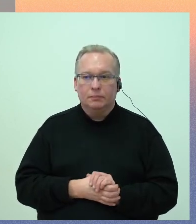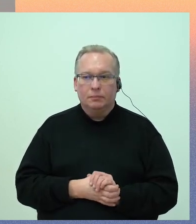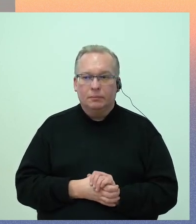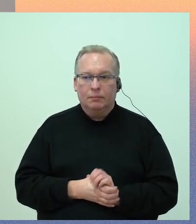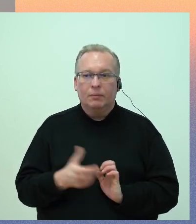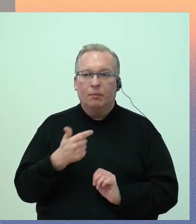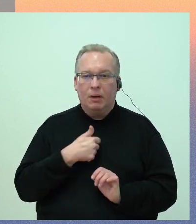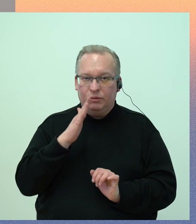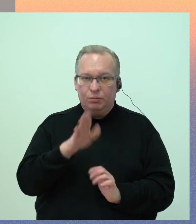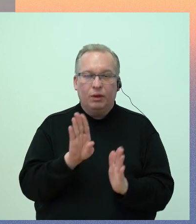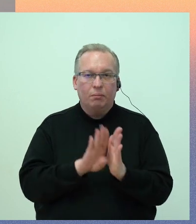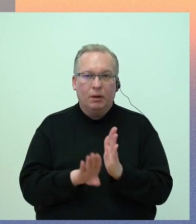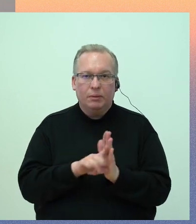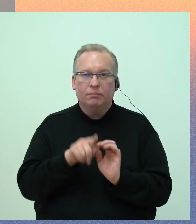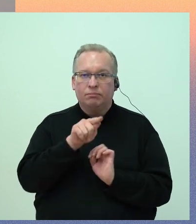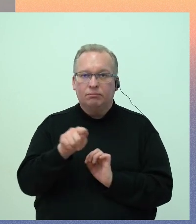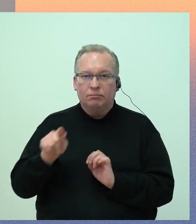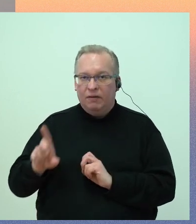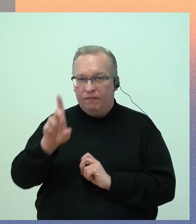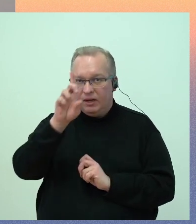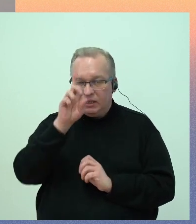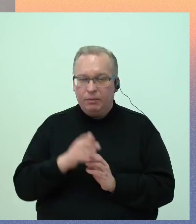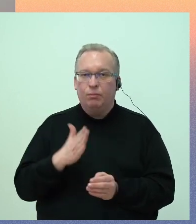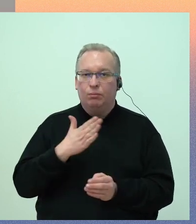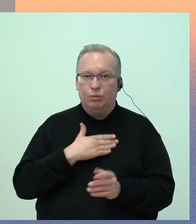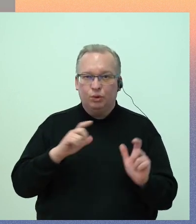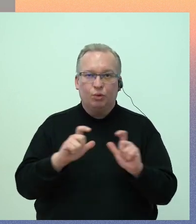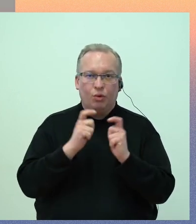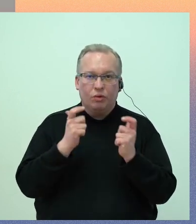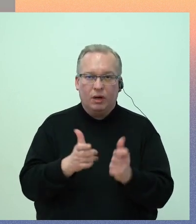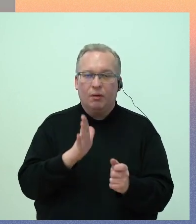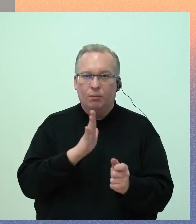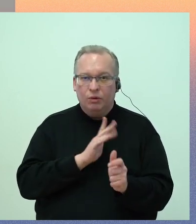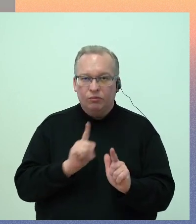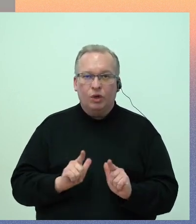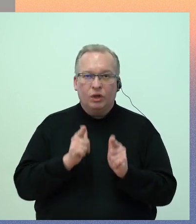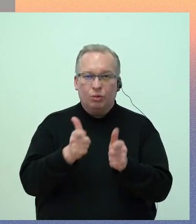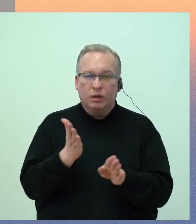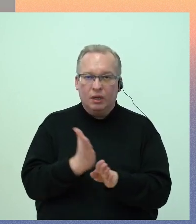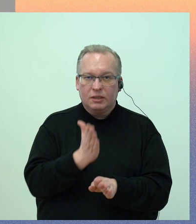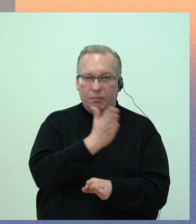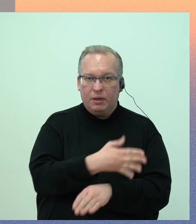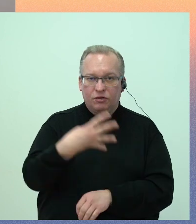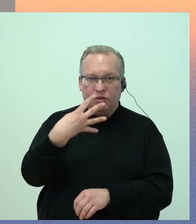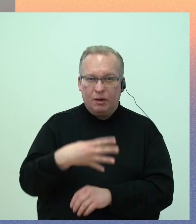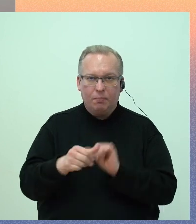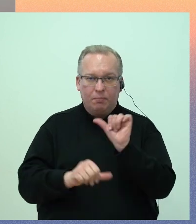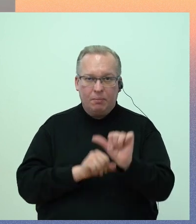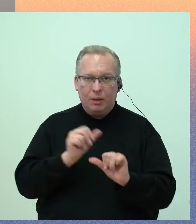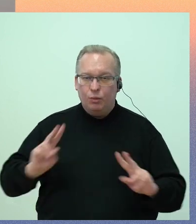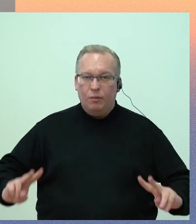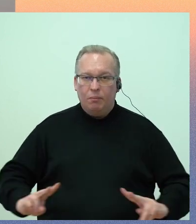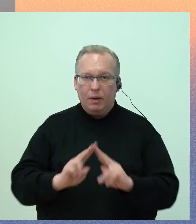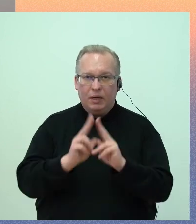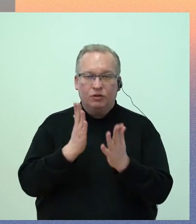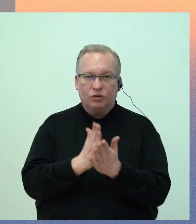Mes būname paprastai tose valstybėse. Mūsų kongresas buvo sukurtas prieš beveik 40 metų, Paryžiuje